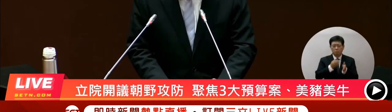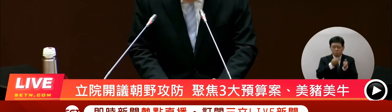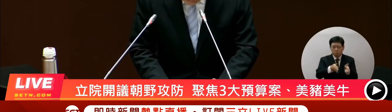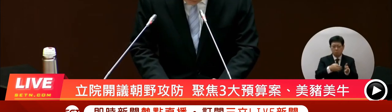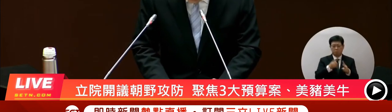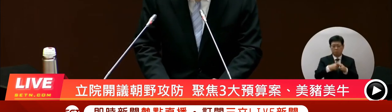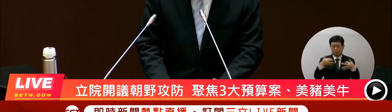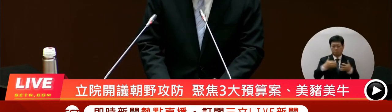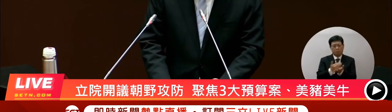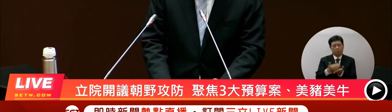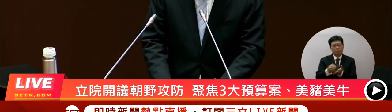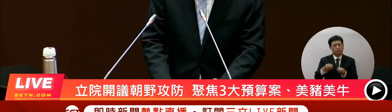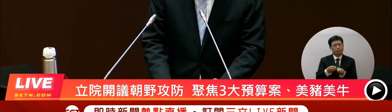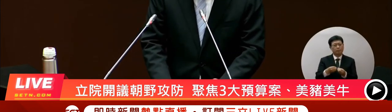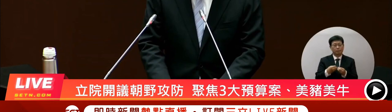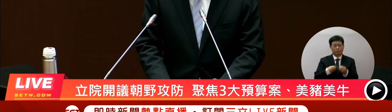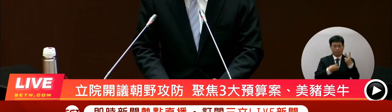分的问题。